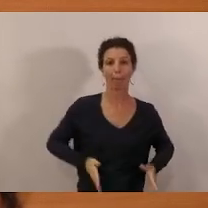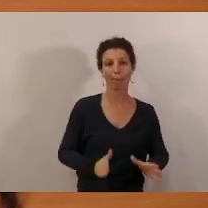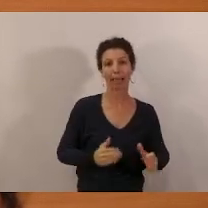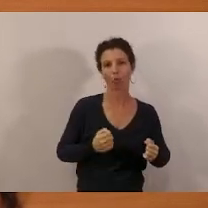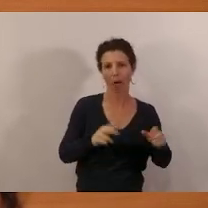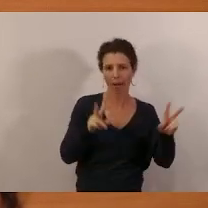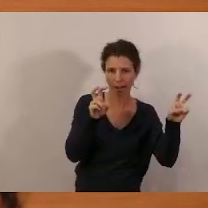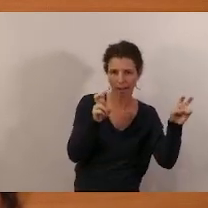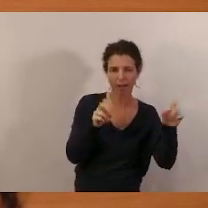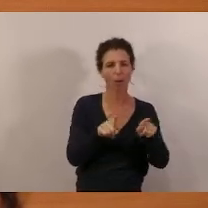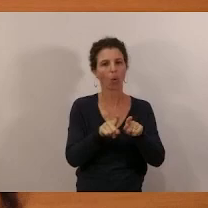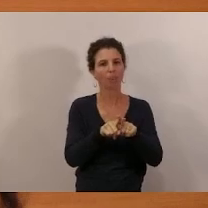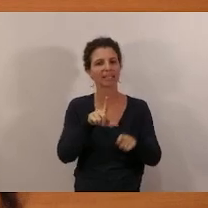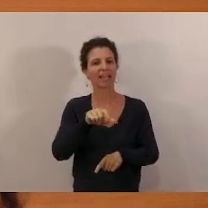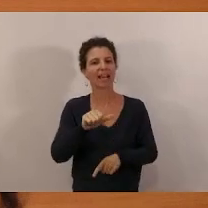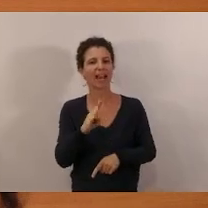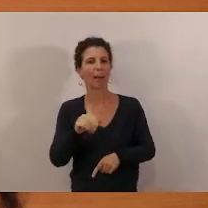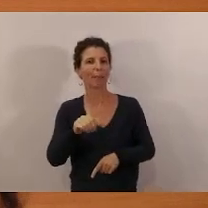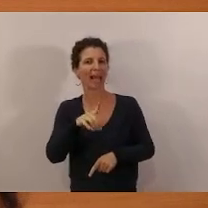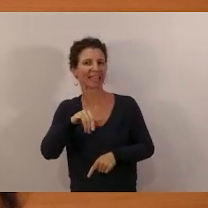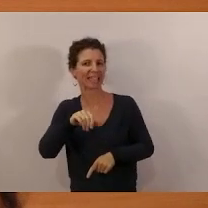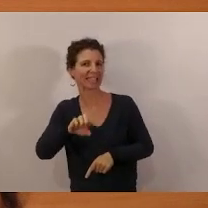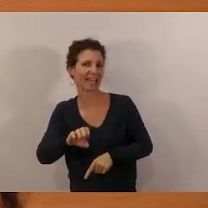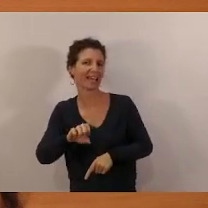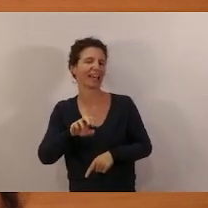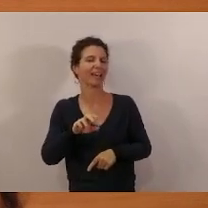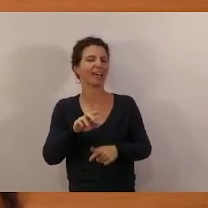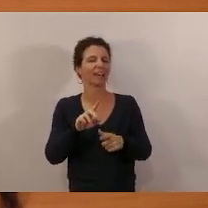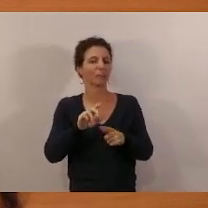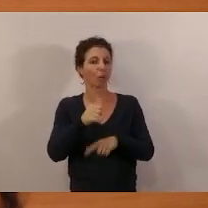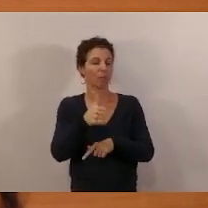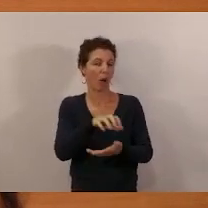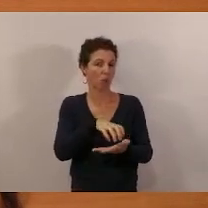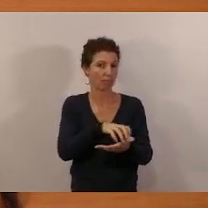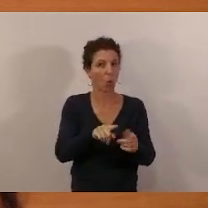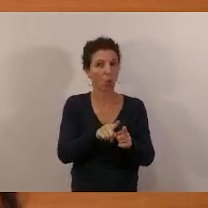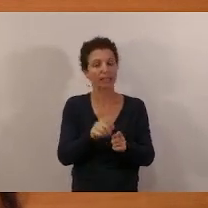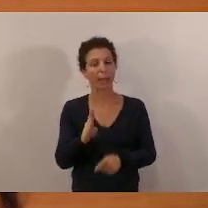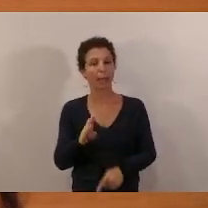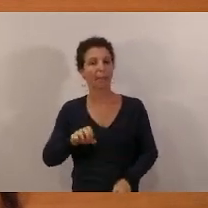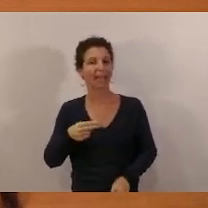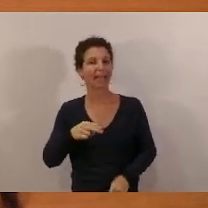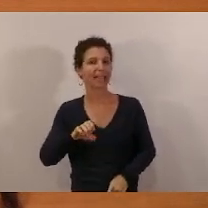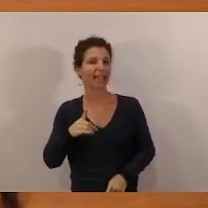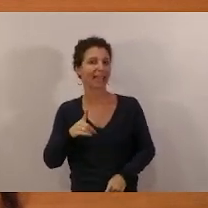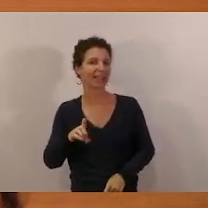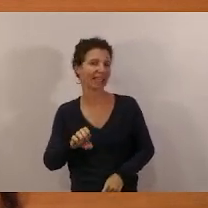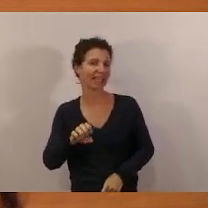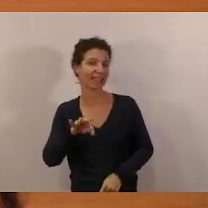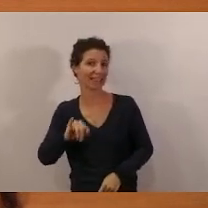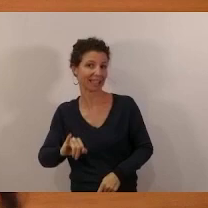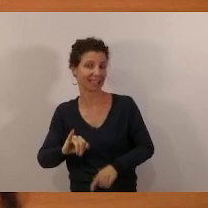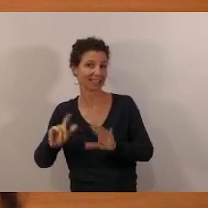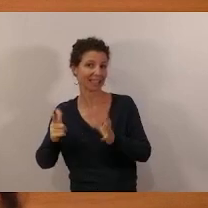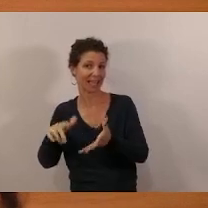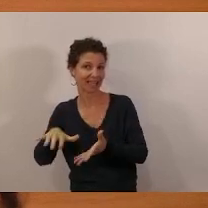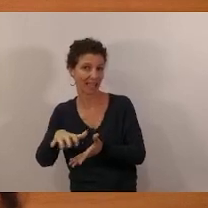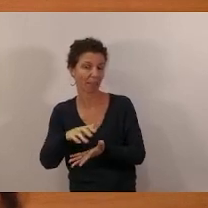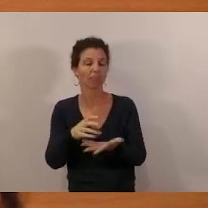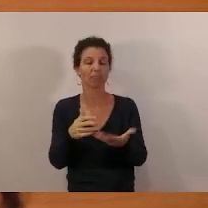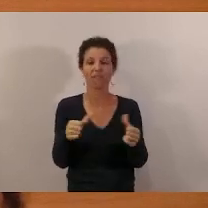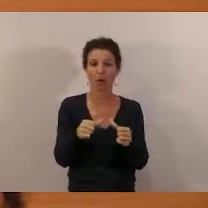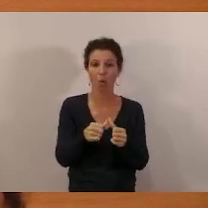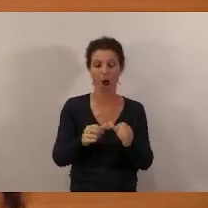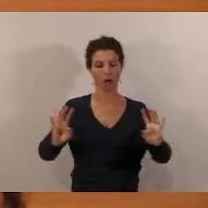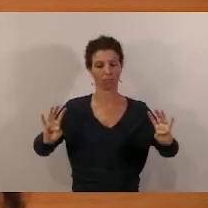dans le premier arrondissement, dans Benedetti dans le 7e, une séquence de concertation est organisée au cours de laquelle